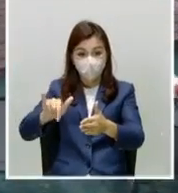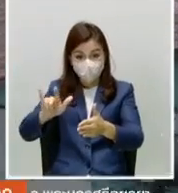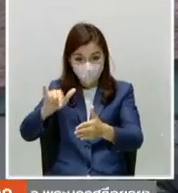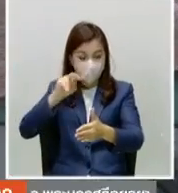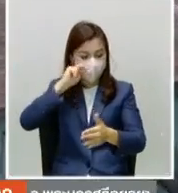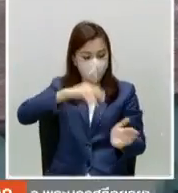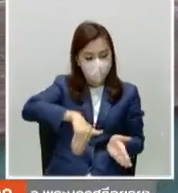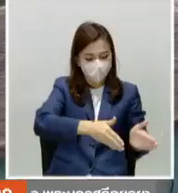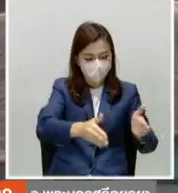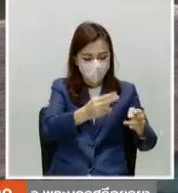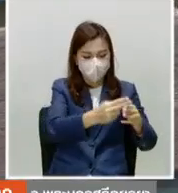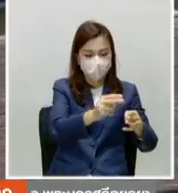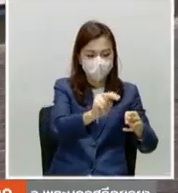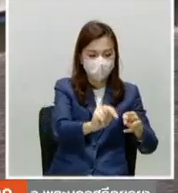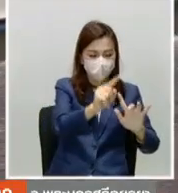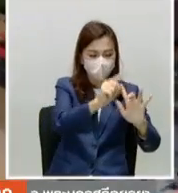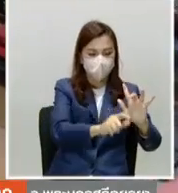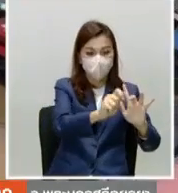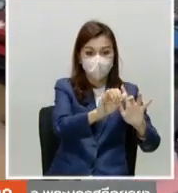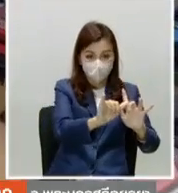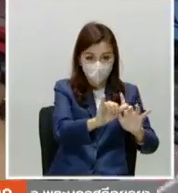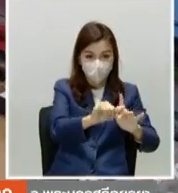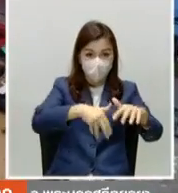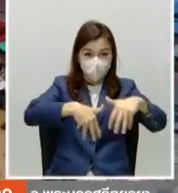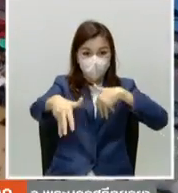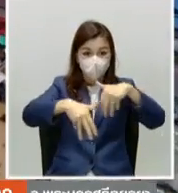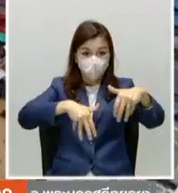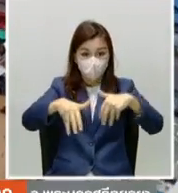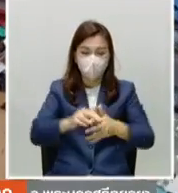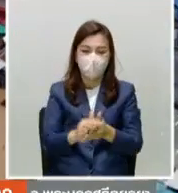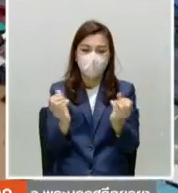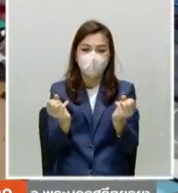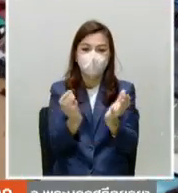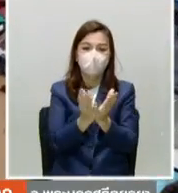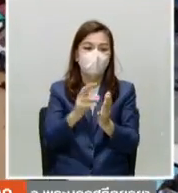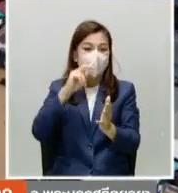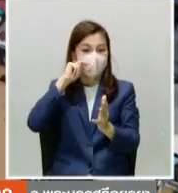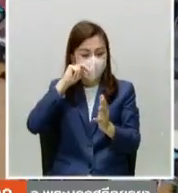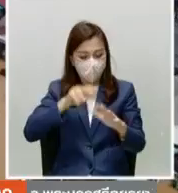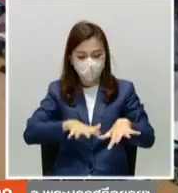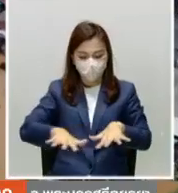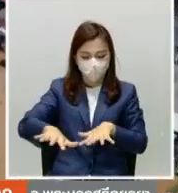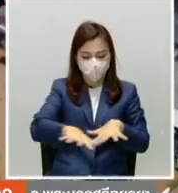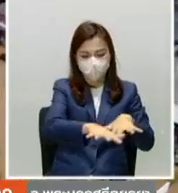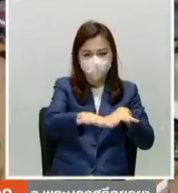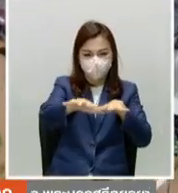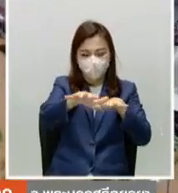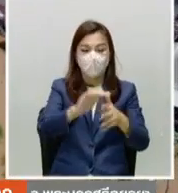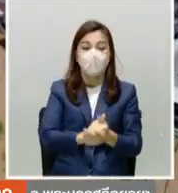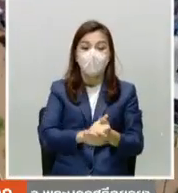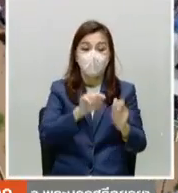ระดับที่เพิ่มสูงขึ้นต่อเนื่องมีประชาชนได้รับผลกระทบจากน้ำล้นตลิ่งเข้าท่วมบ้านเรือนใน9อำเภอ87ตำบ